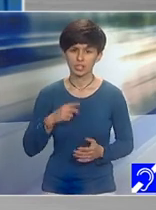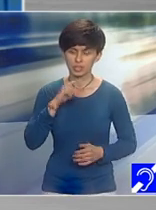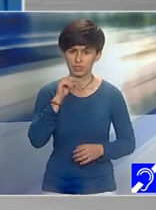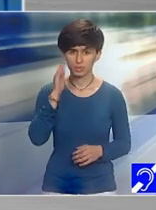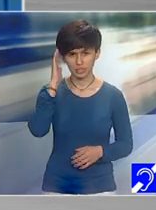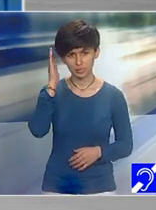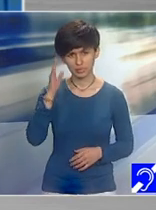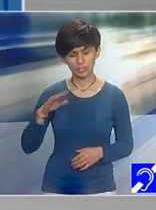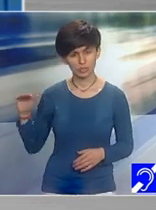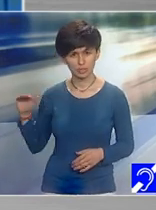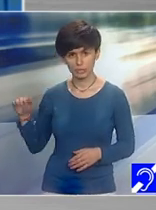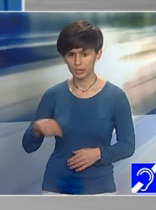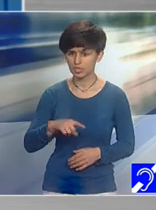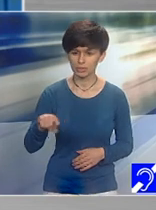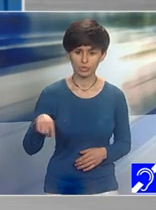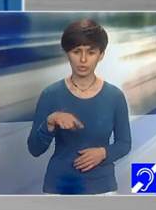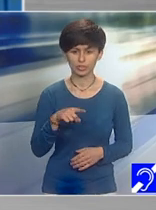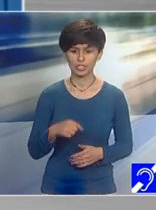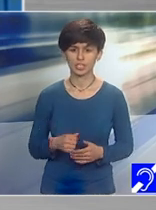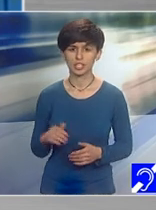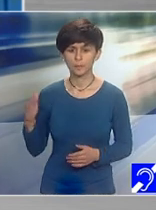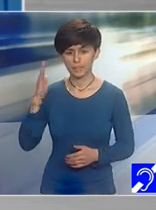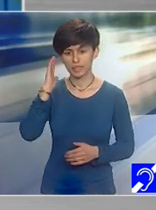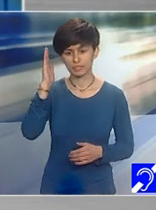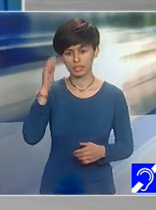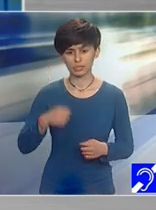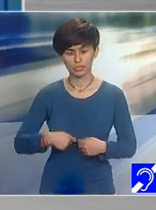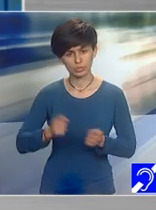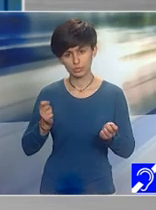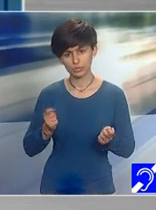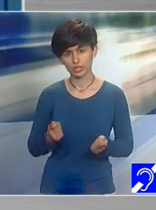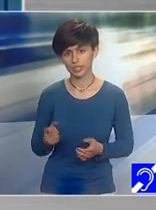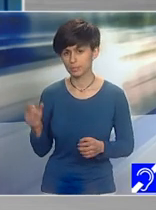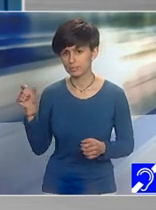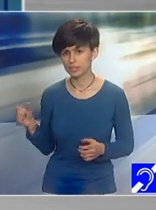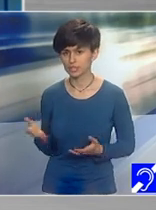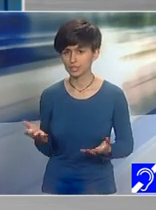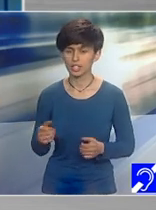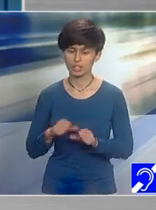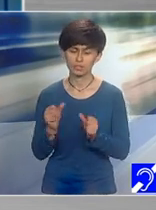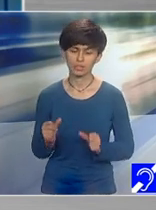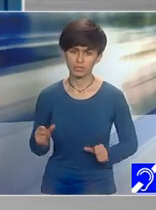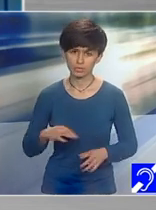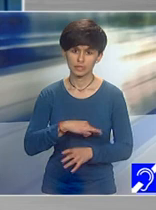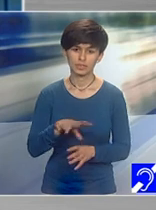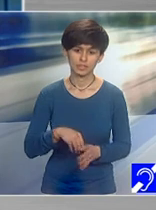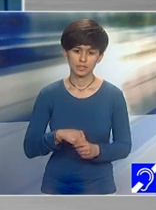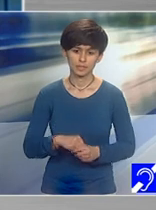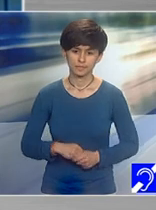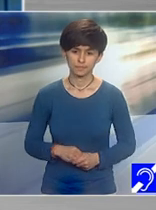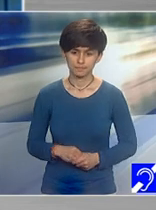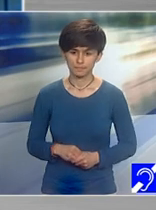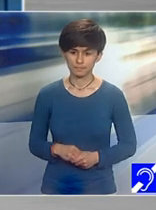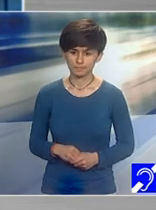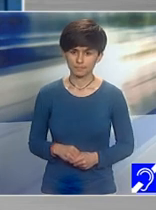viitorul tuturor celor care o să aibă, să-și întrebeze o familie, să aibă copii și așa mai departe, așa cum e și normal. De